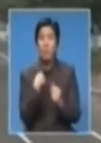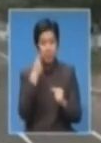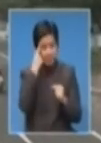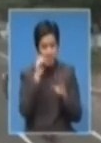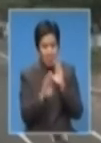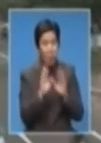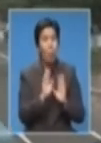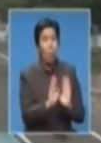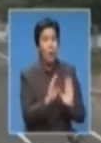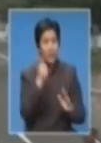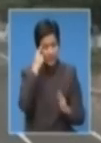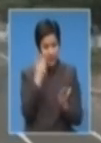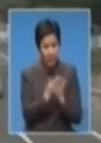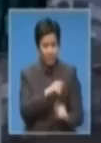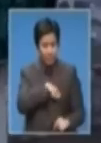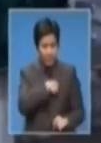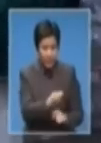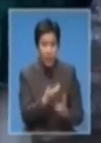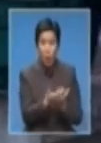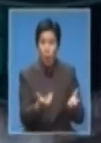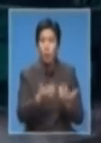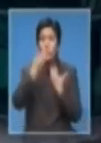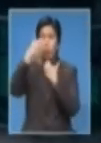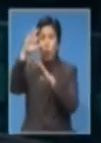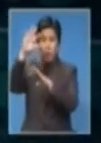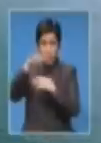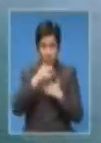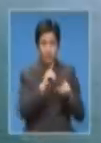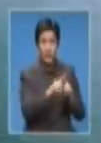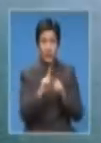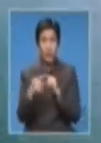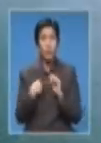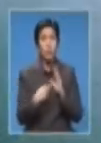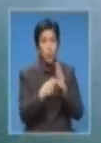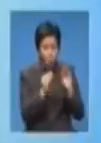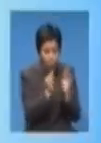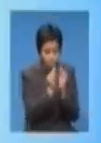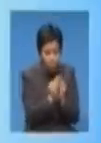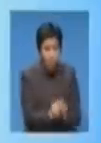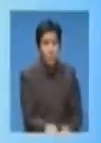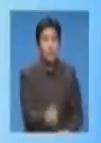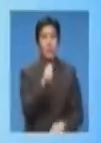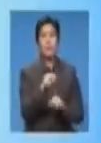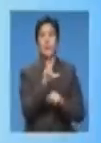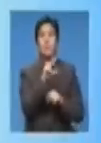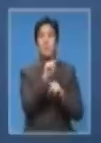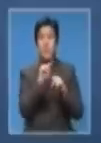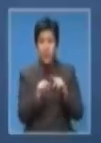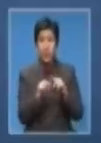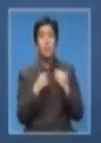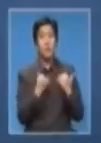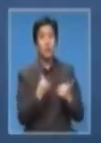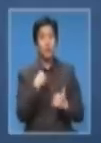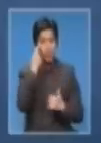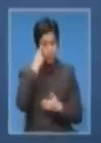จากการใช้จ่ายและนำเข้าส่งออกอะไรทำนองเนี้ยนะครับหลายตัวอย่างมาเป็นประกอบกันก็ประเมินไว้อย่างนั้นเป็นตัวเลขที่เป็